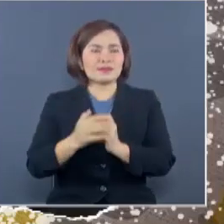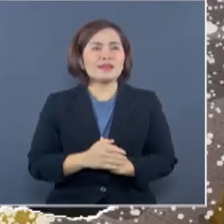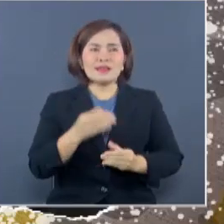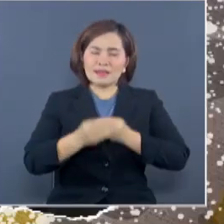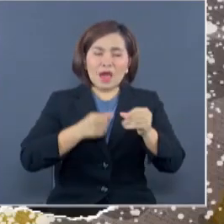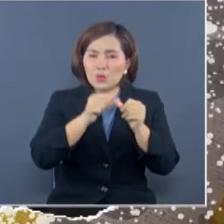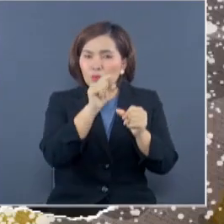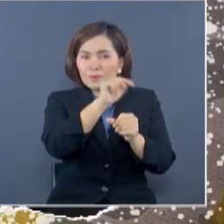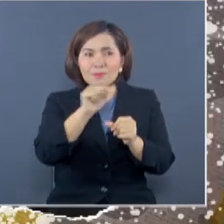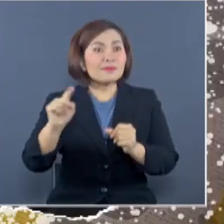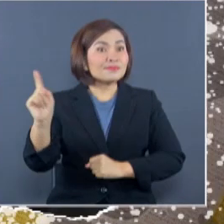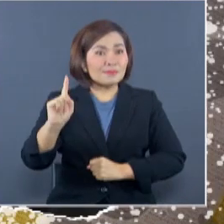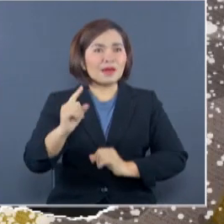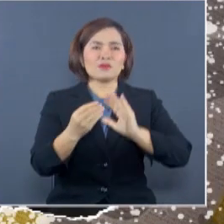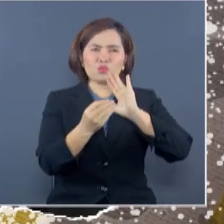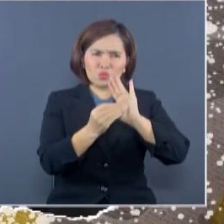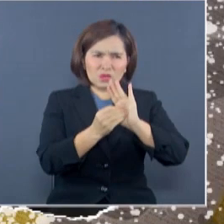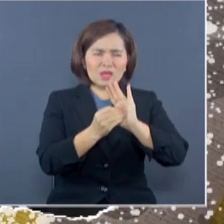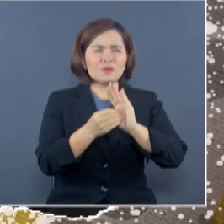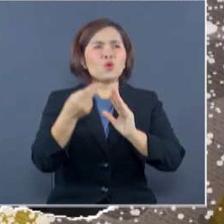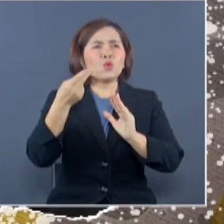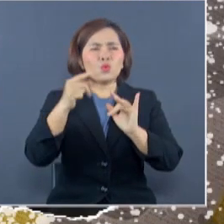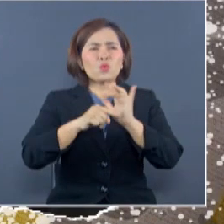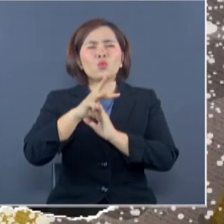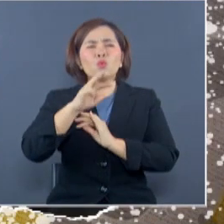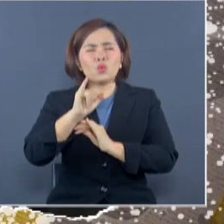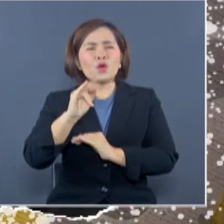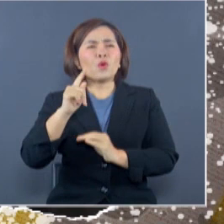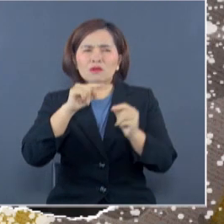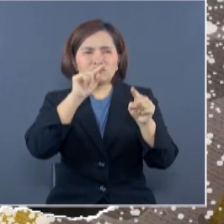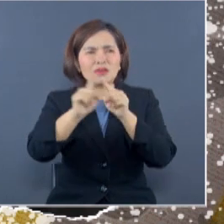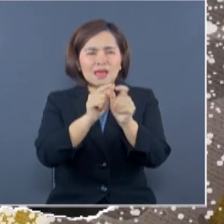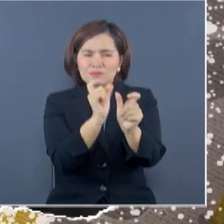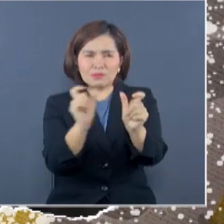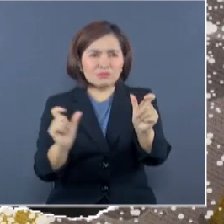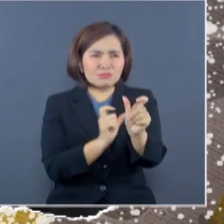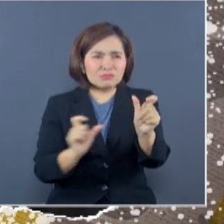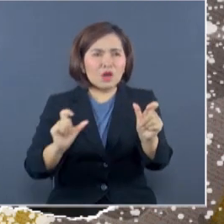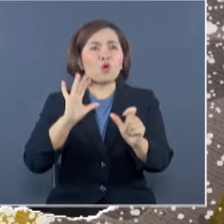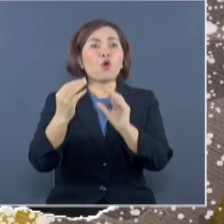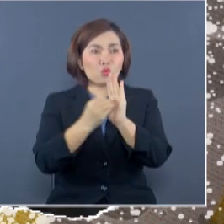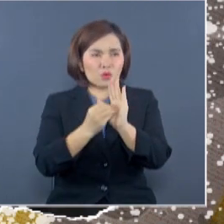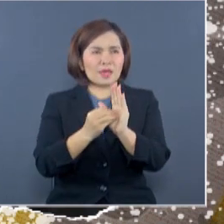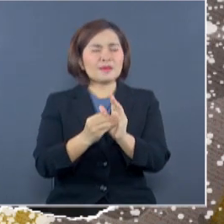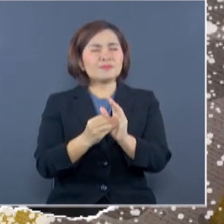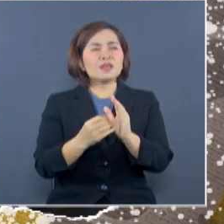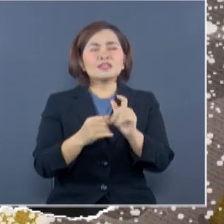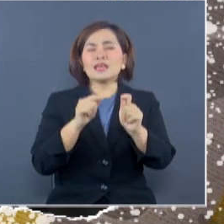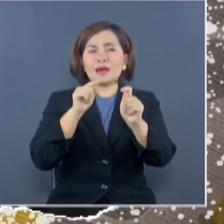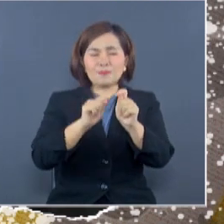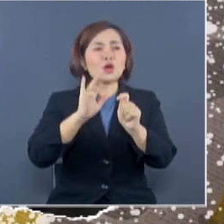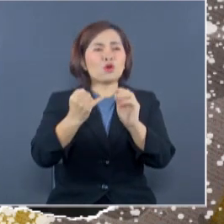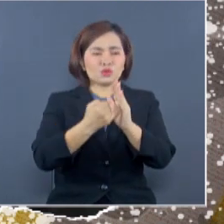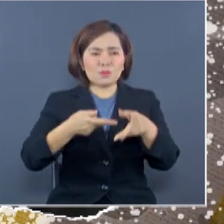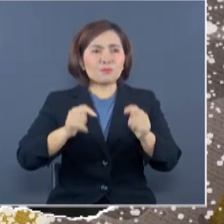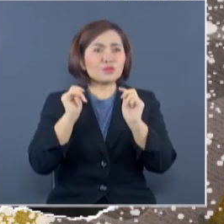คุณผู้ชมฮะหลายที่เลยฮะอย่างในกรุงเทพห้วยขวางลาดปลาเค้าสายไหมตลิ่งชันสะพานใหม่รวมทั้งในพื้นที่อำเภอสามโคกแล้วก็อำเภอเมื